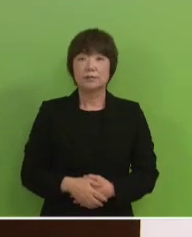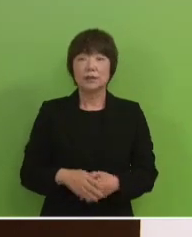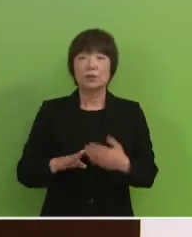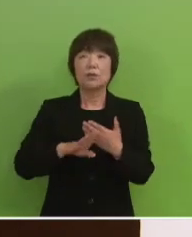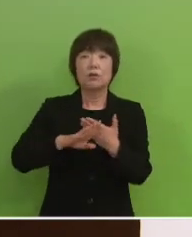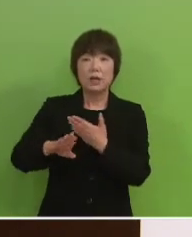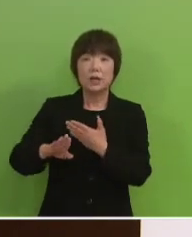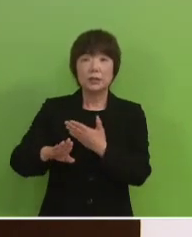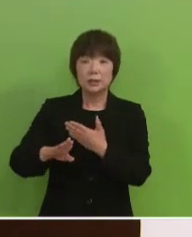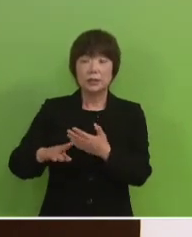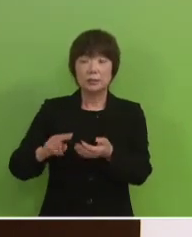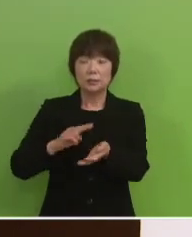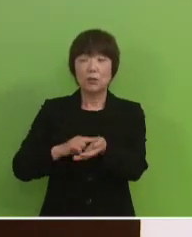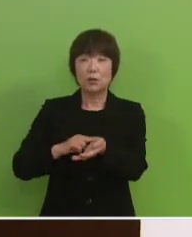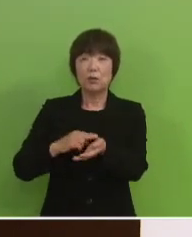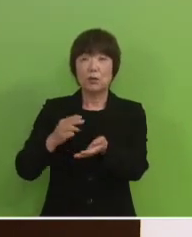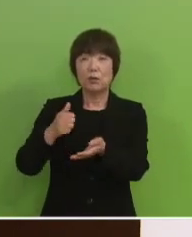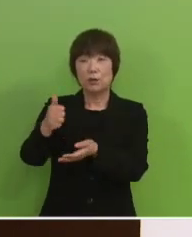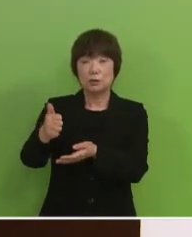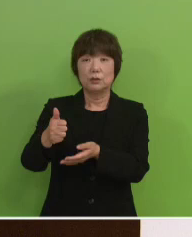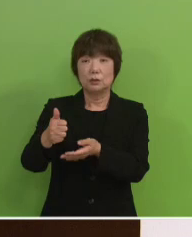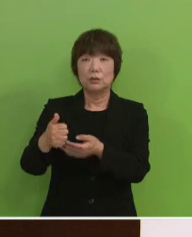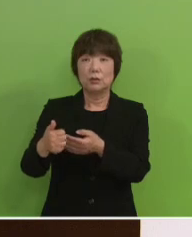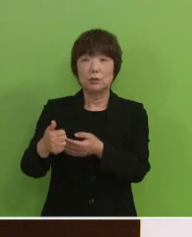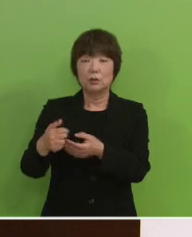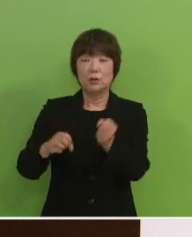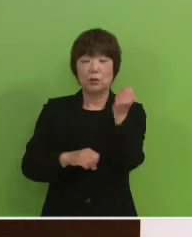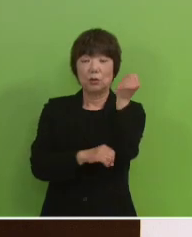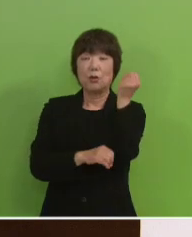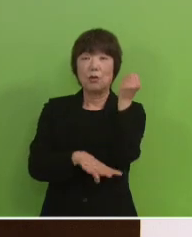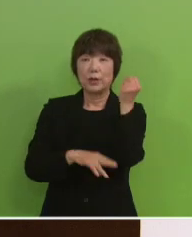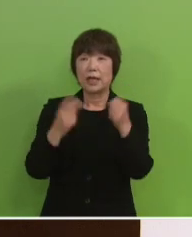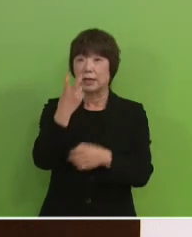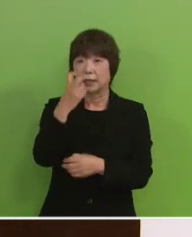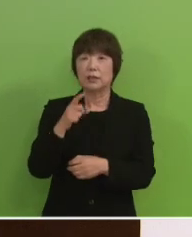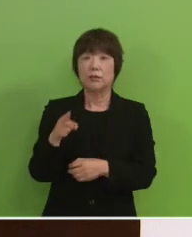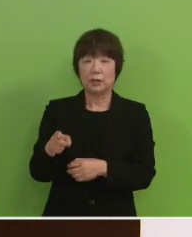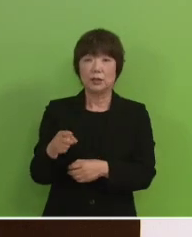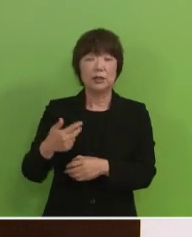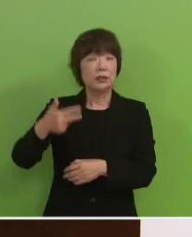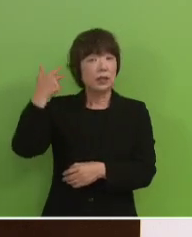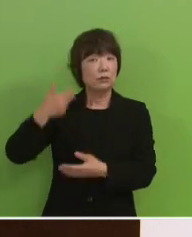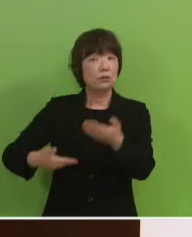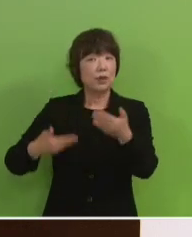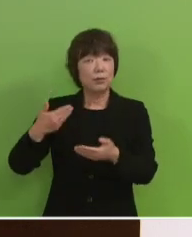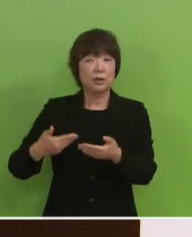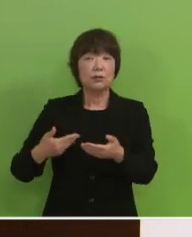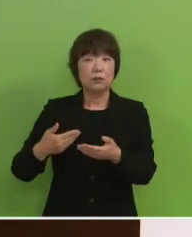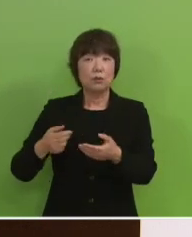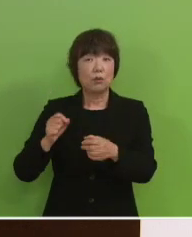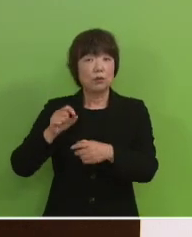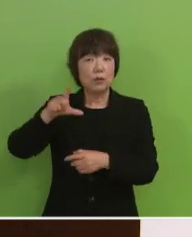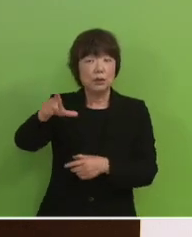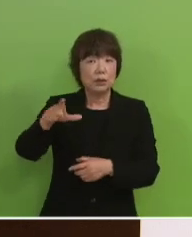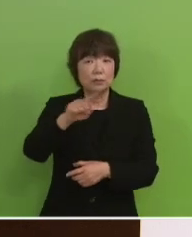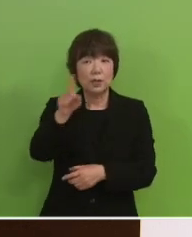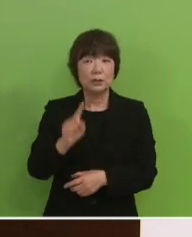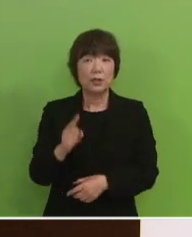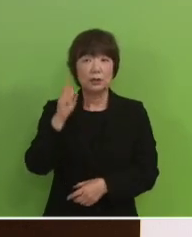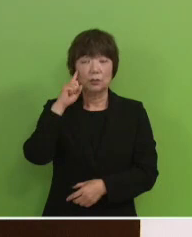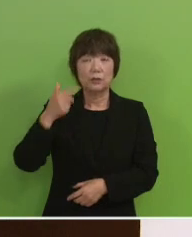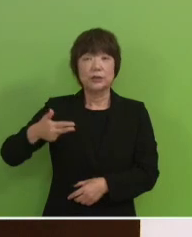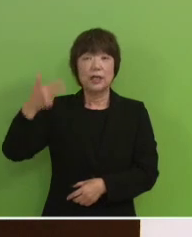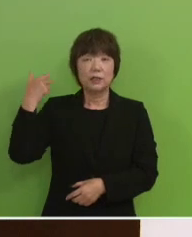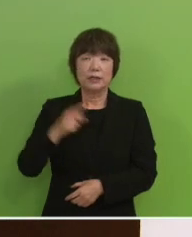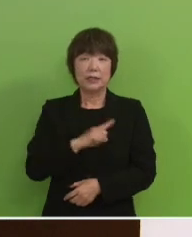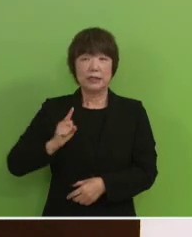ほかにかかりつけの先生が行っている高原技術はこの状況ですから選手よりも多分大幅に増えているんじゃないかなと先週は